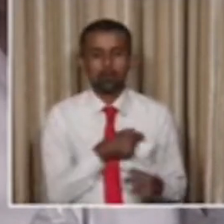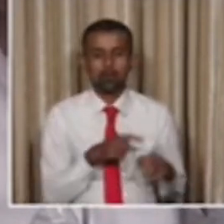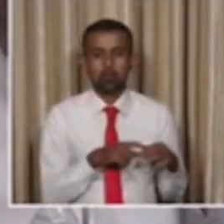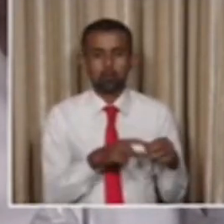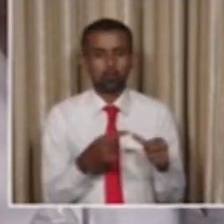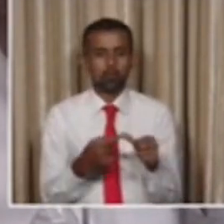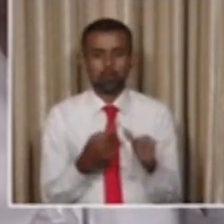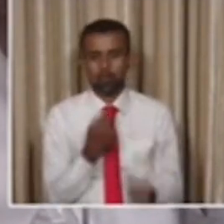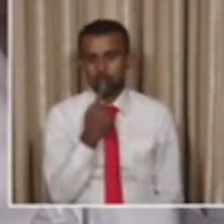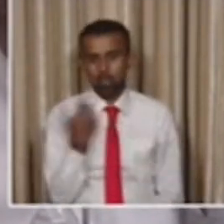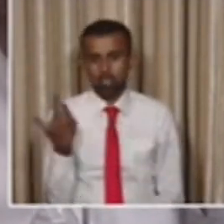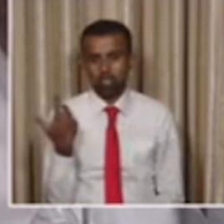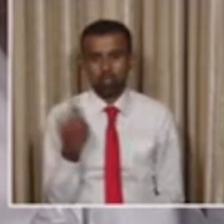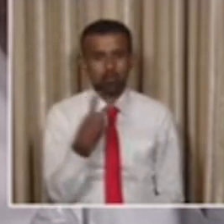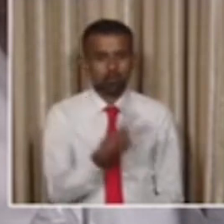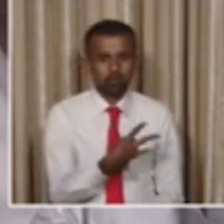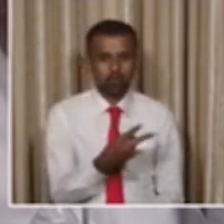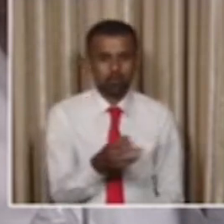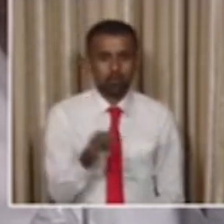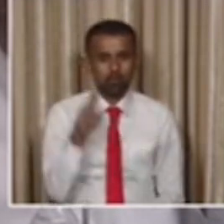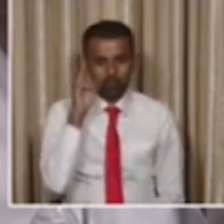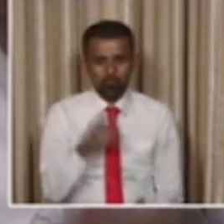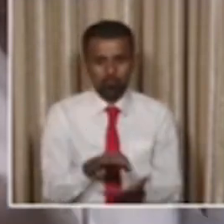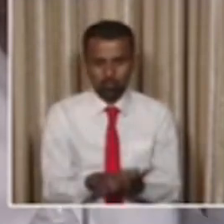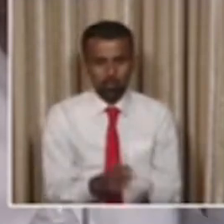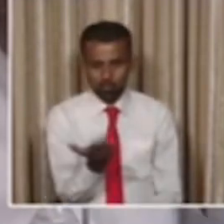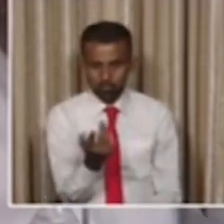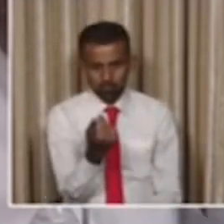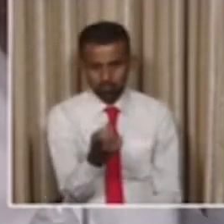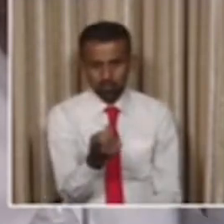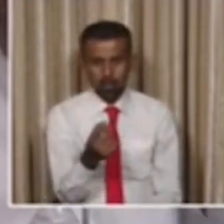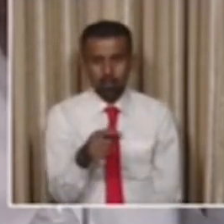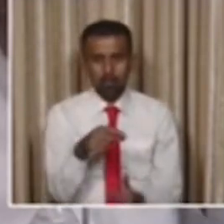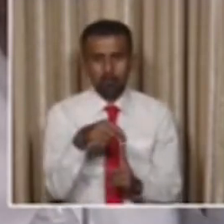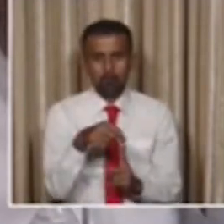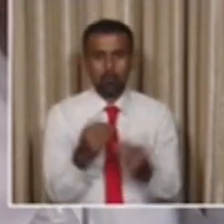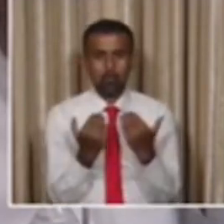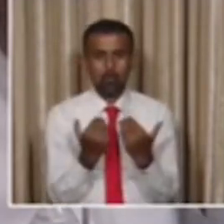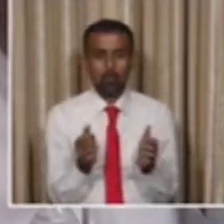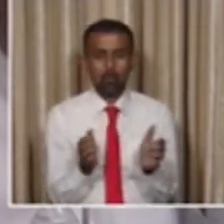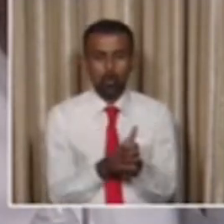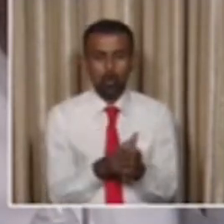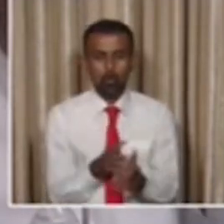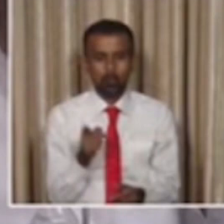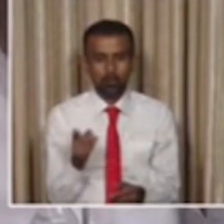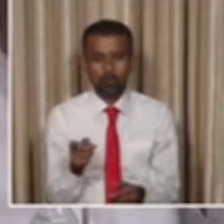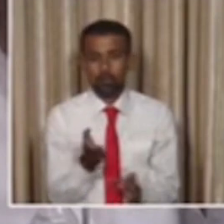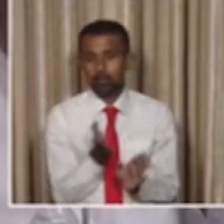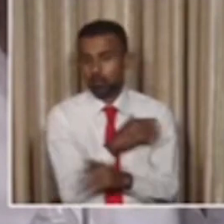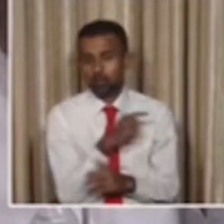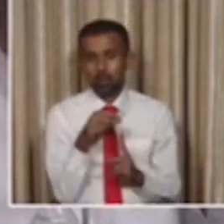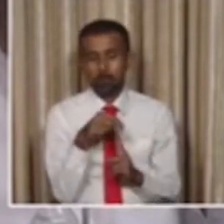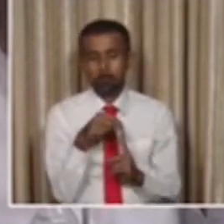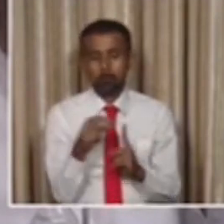උත්තර දීලා නෑ. දෙවනි එක, ඔබතුමා පොරොන්දුවක් දෙනවද මේ ප්‍රාදේශීය උපදේශක කමිටු වලට හිටපු ප්‍රාදේශ